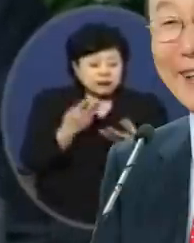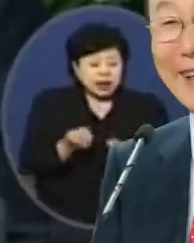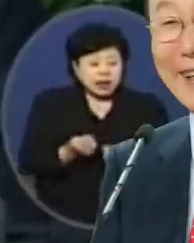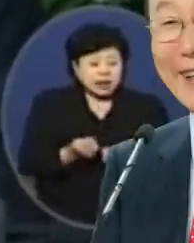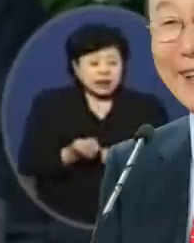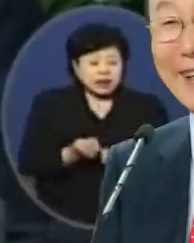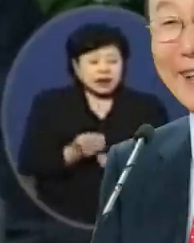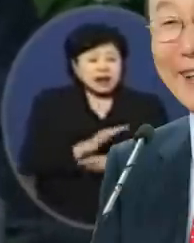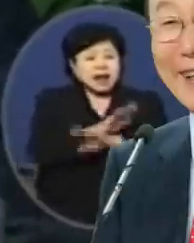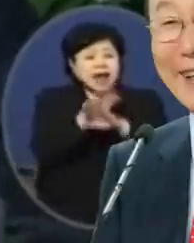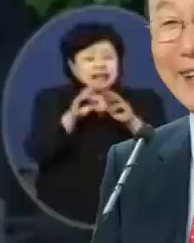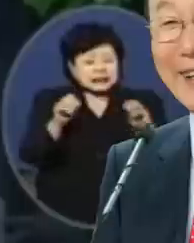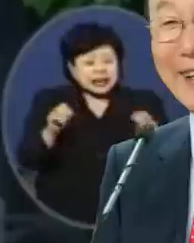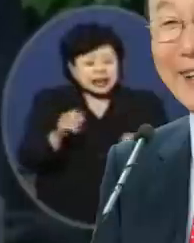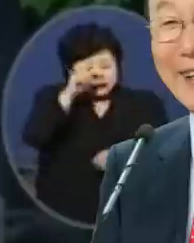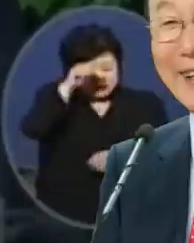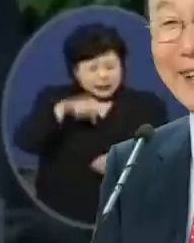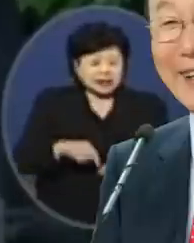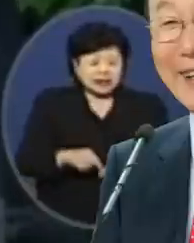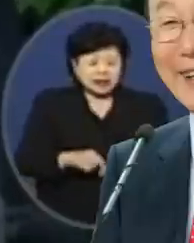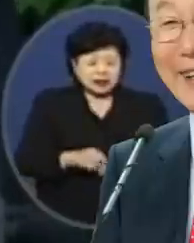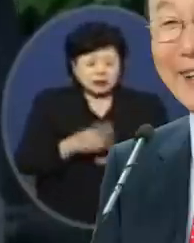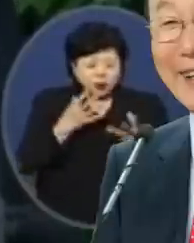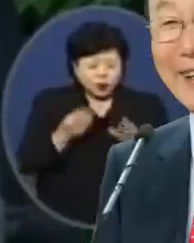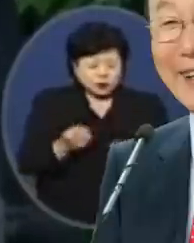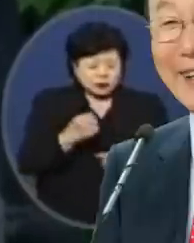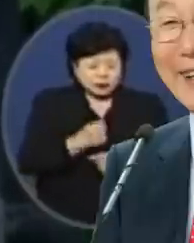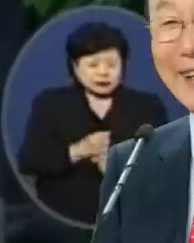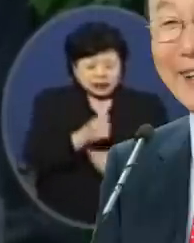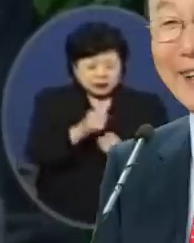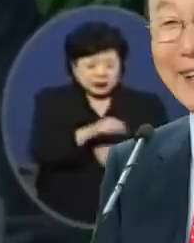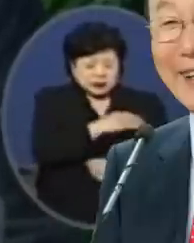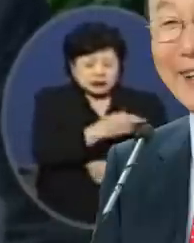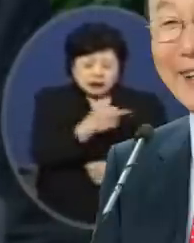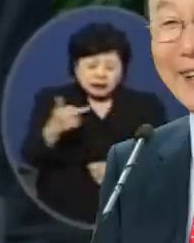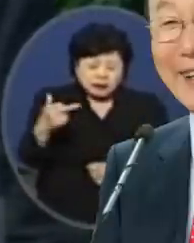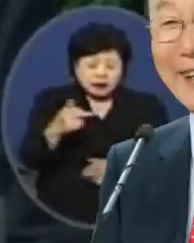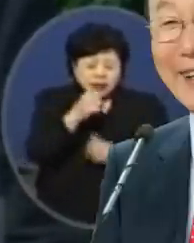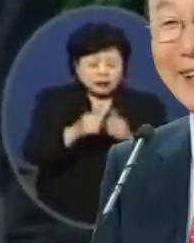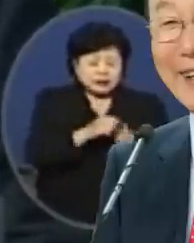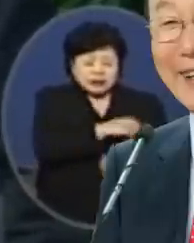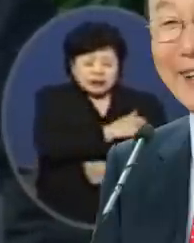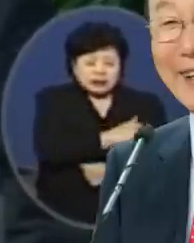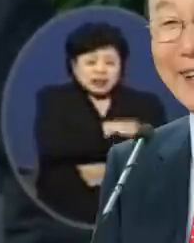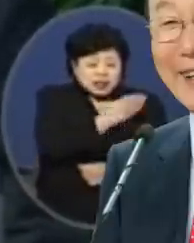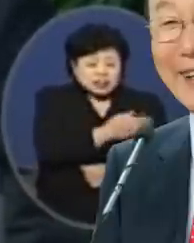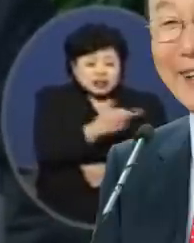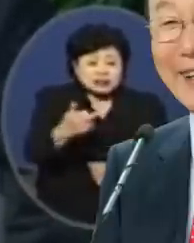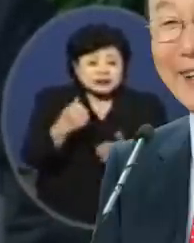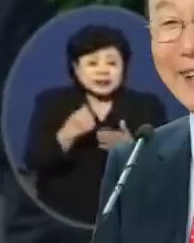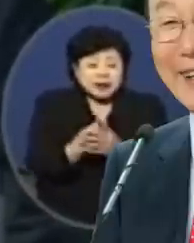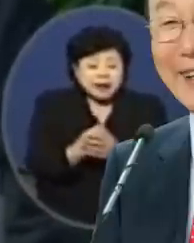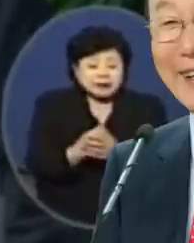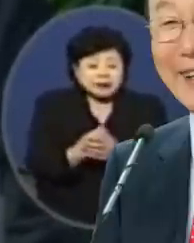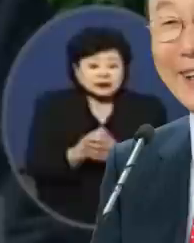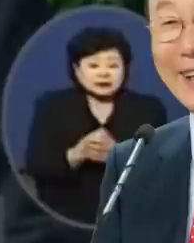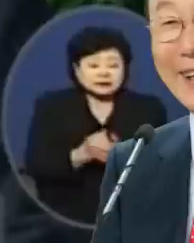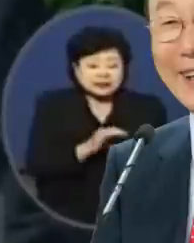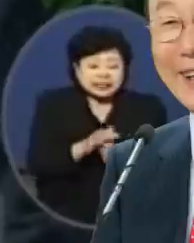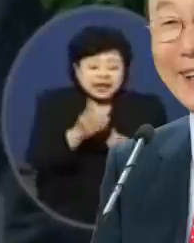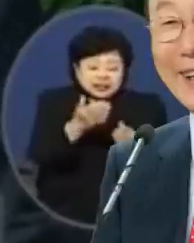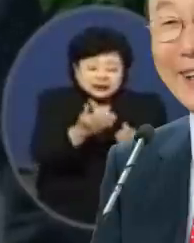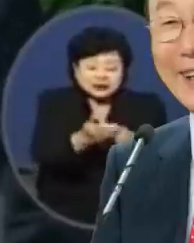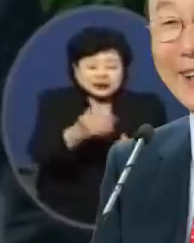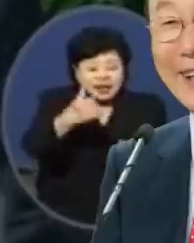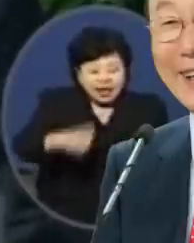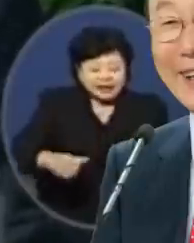땅과 세계와 그 가운데 모든 것을 지으신 하나님의 능력이 얼마나 큽니까? 하나님은 능력이 한없이 큰데다가 여러분을 사랑해서